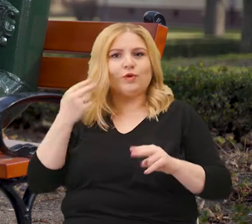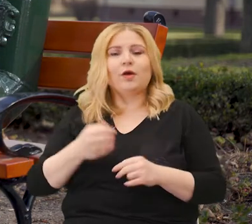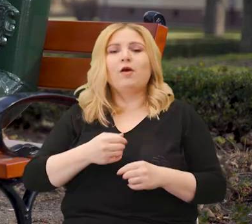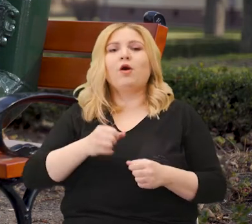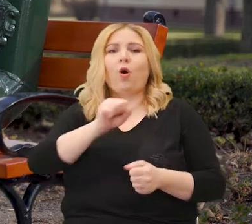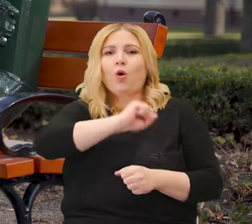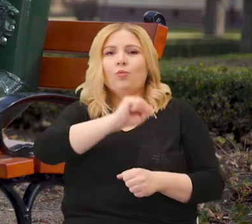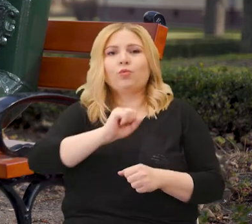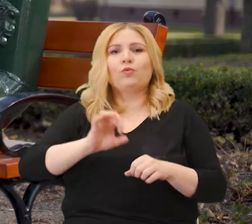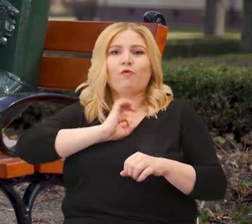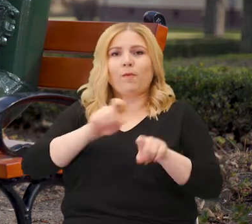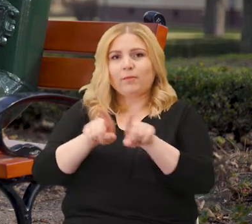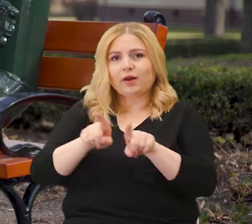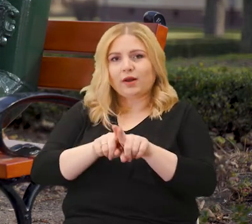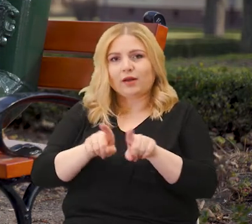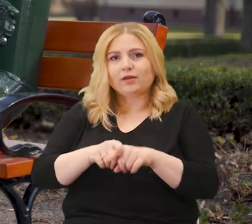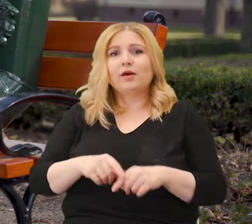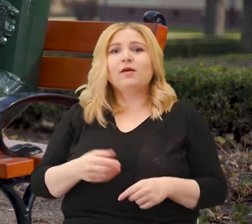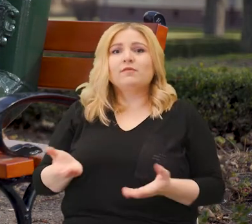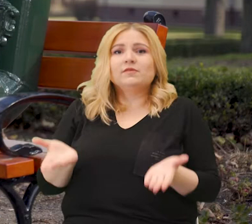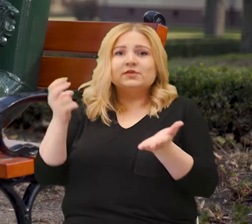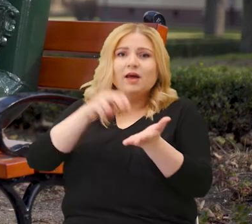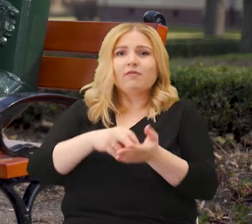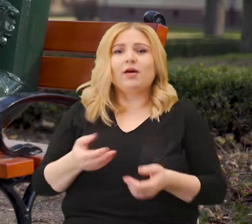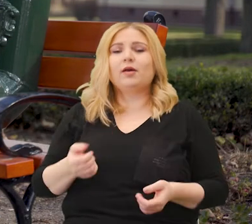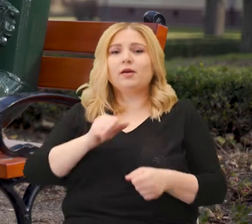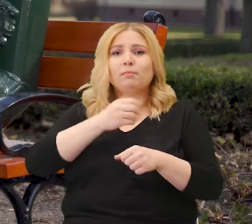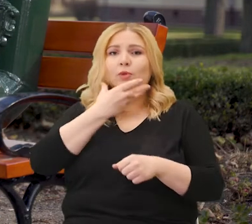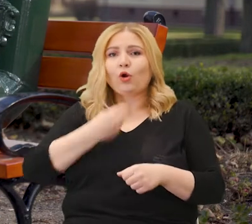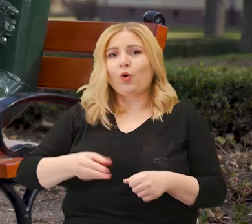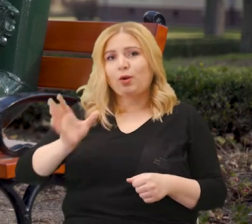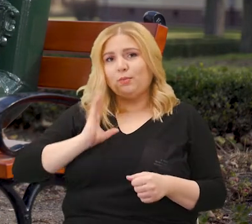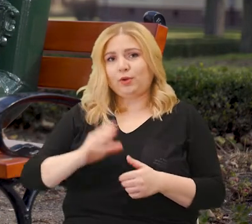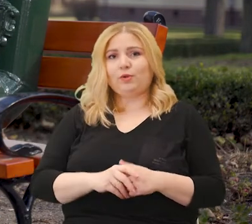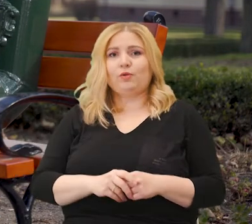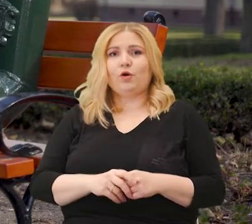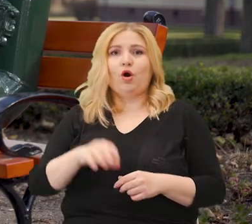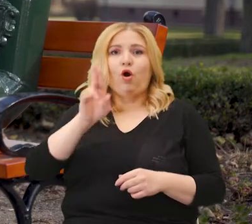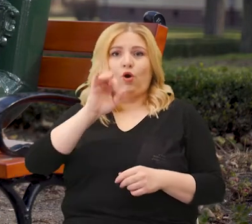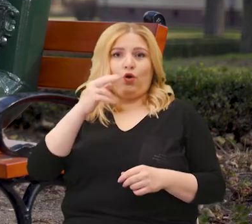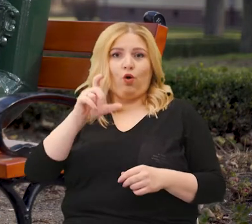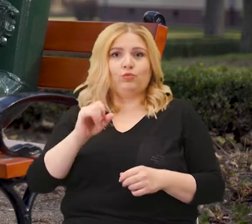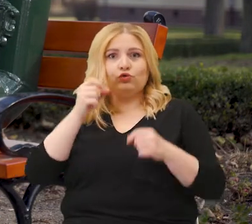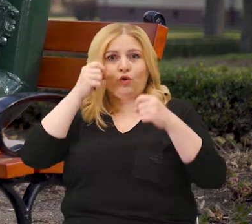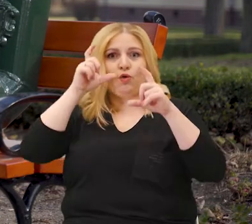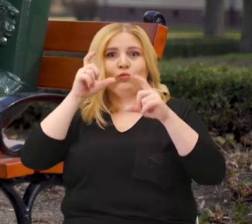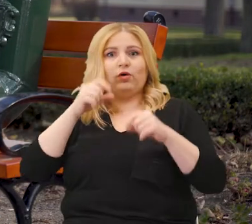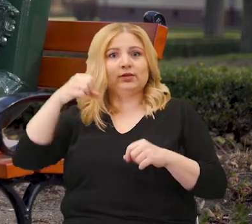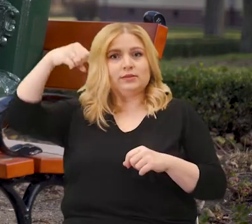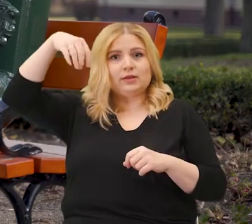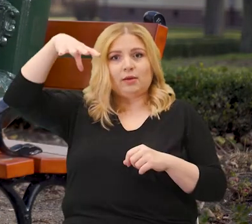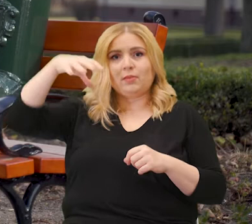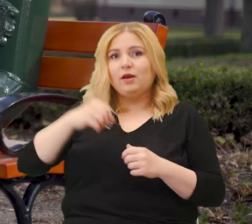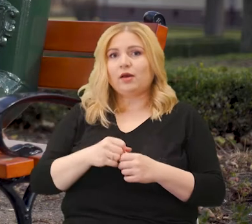nogę. – Ty, wstawaj! Mikołaj był! – wybełkotała. Tomcio poderwał się nerwowo, zapalił nocną lampkę i trąc